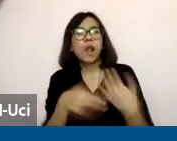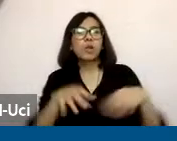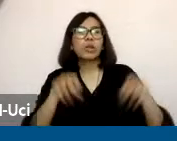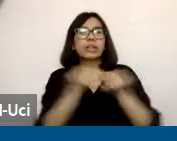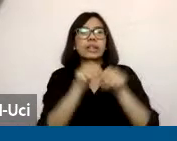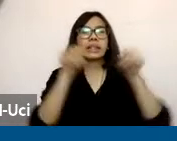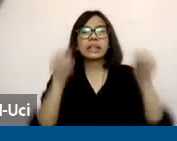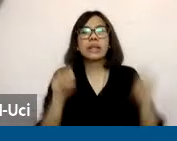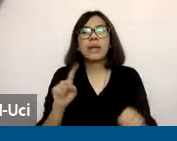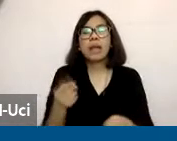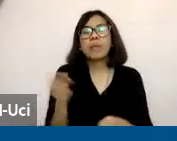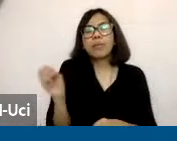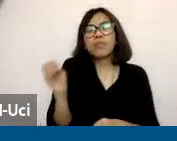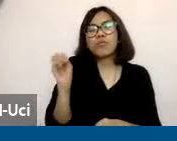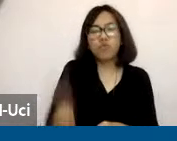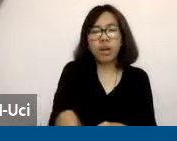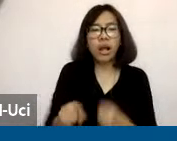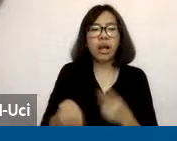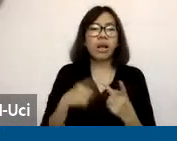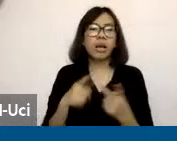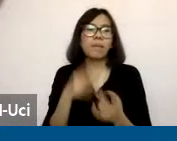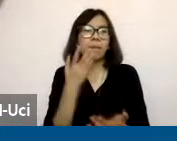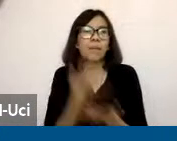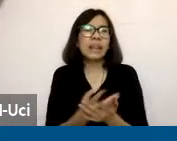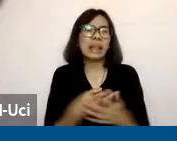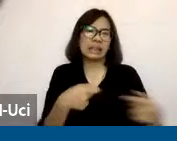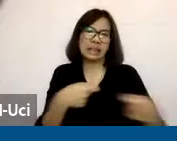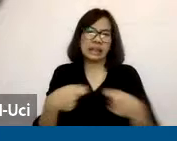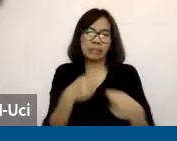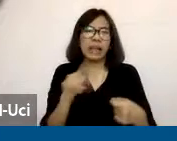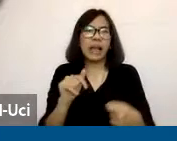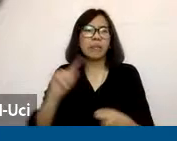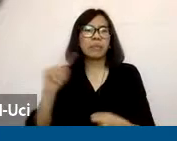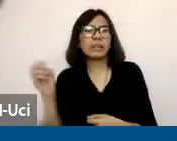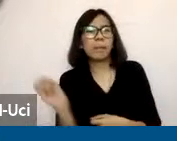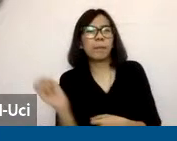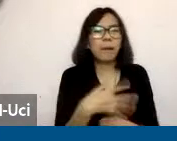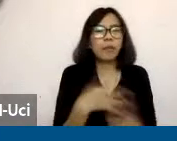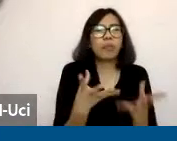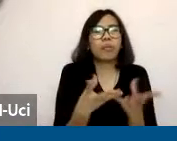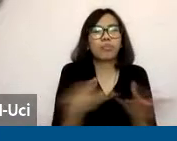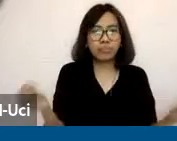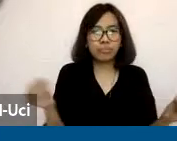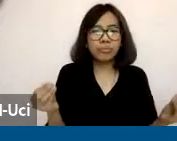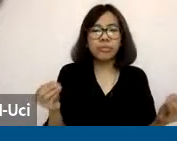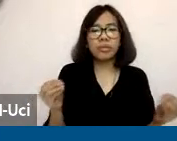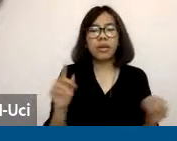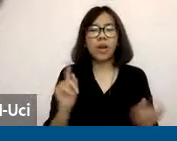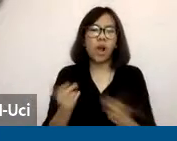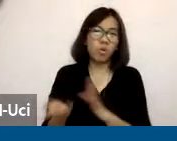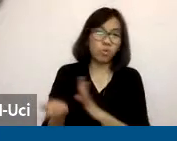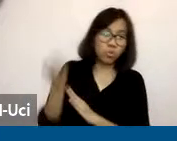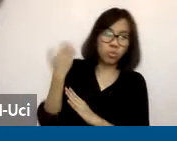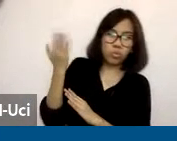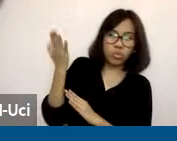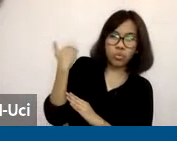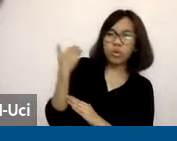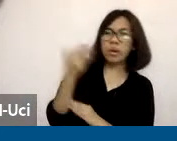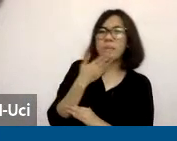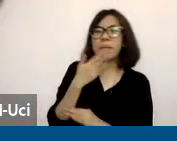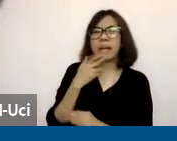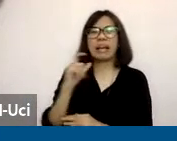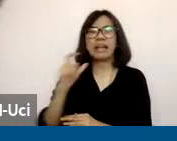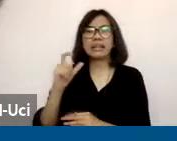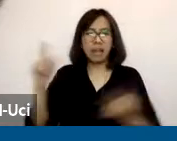murah lebih cepat dibanding mekanisme penyelesaian sengketa secara tradisional yang selama ini kita